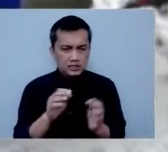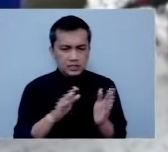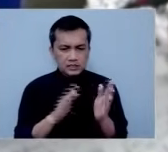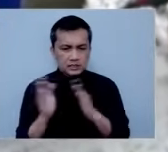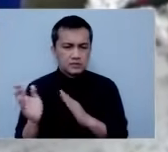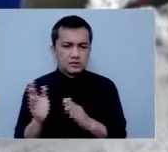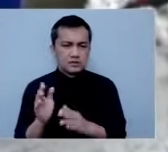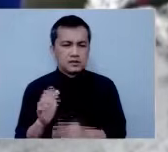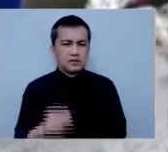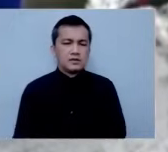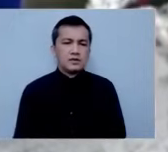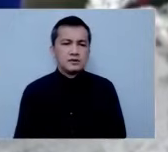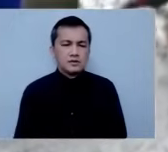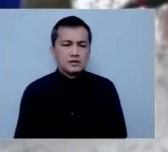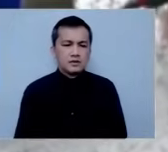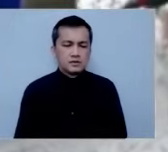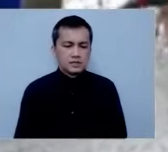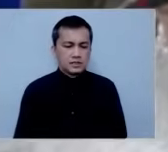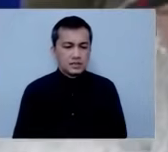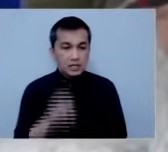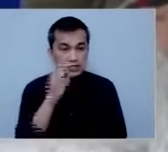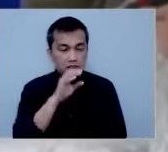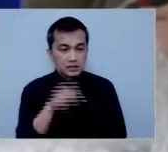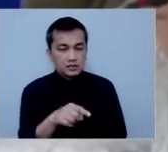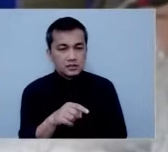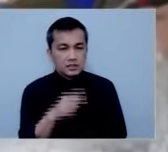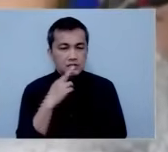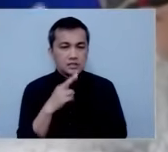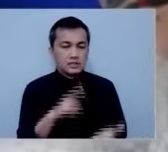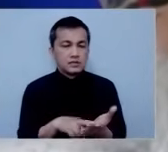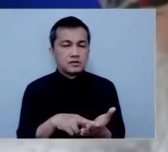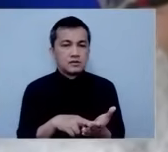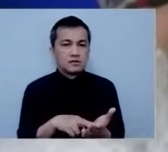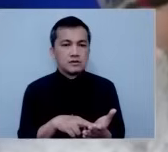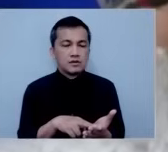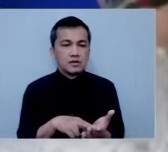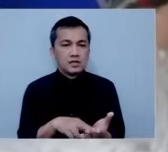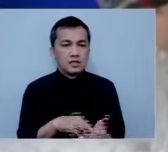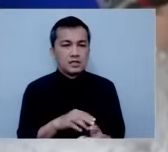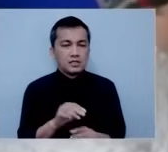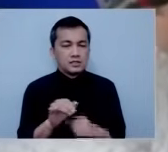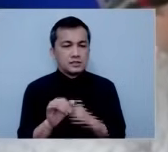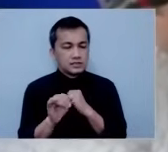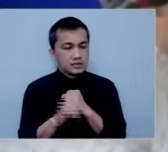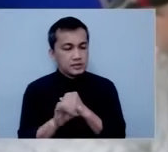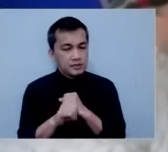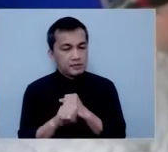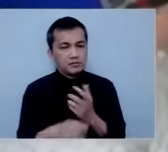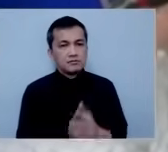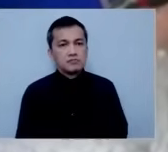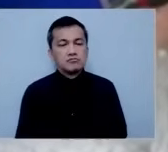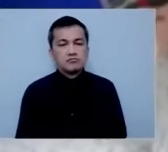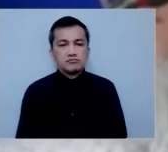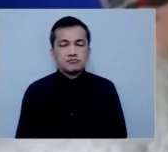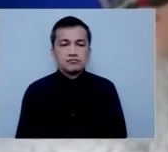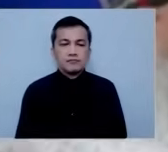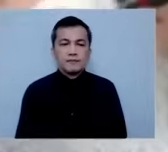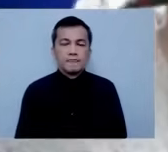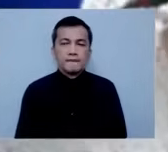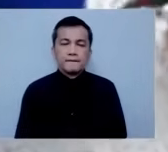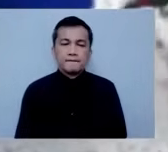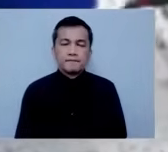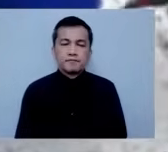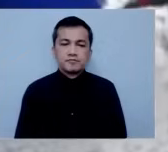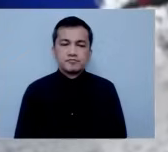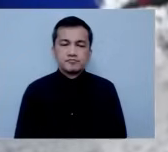PA, at hinahanapan din siya ng rehistro ng kanyang public ng kanyang jeepney. Ang nung nag-aanohan